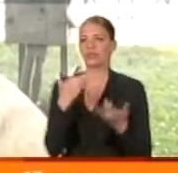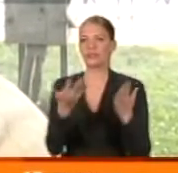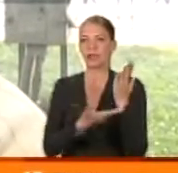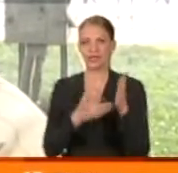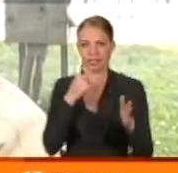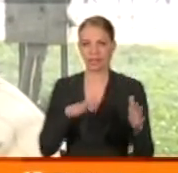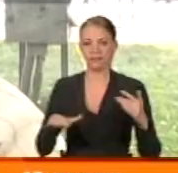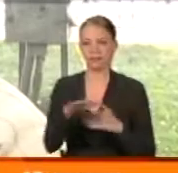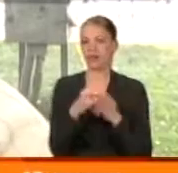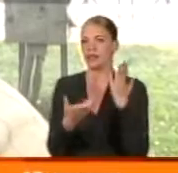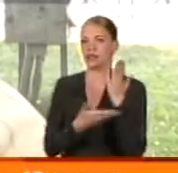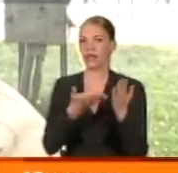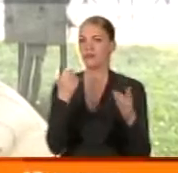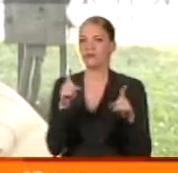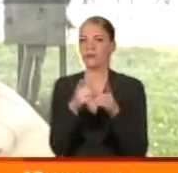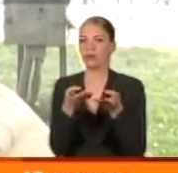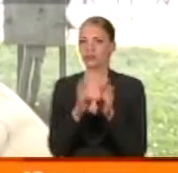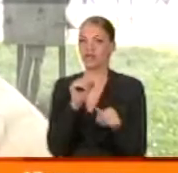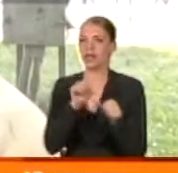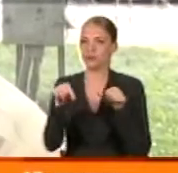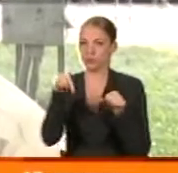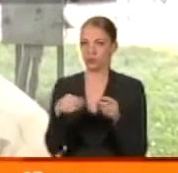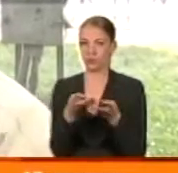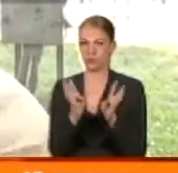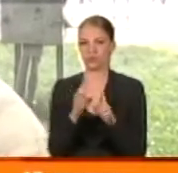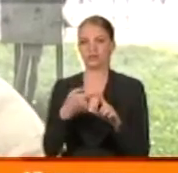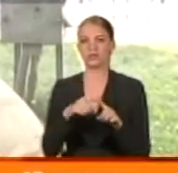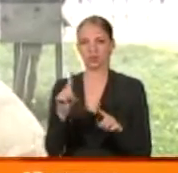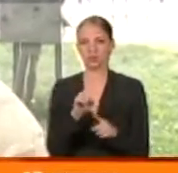дерев дивіться, на дереві немає такого гнізда. А іменно тут поставили гнізда. Це щось таке має бути.